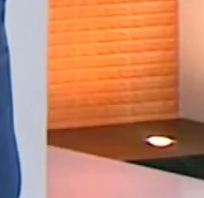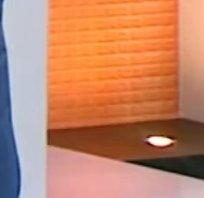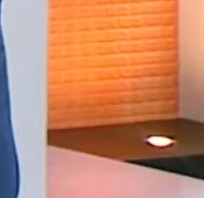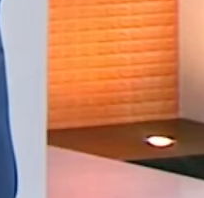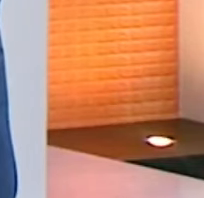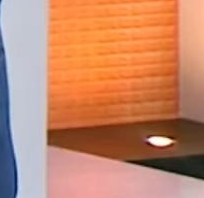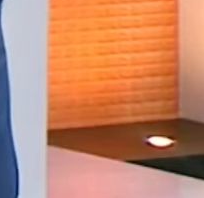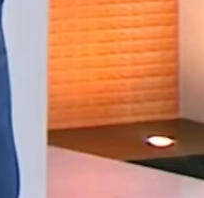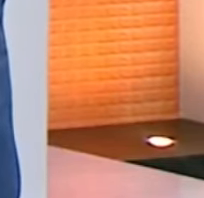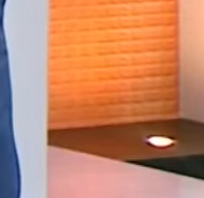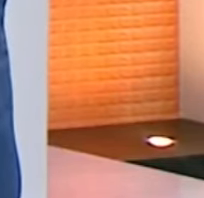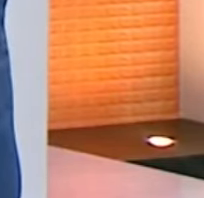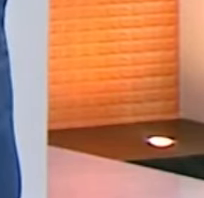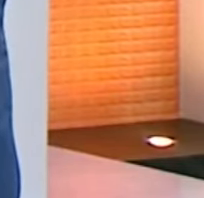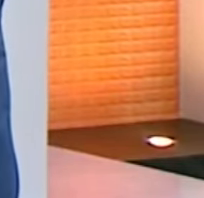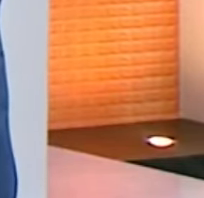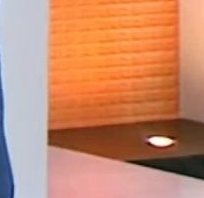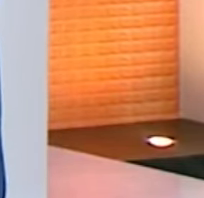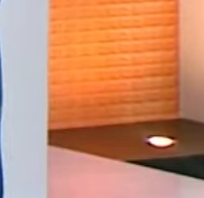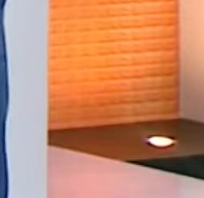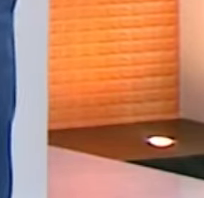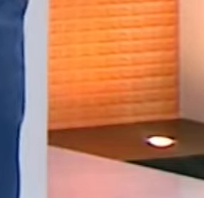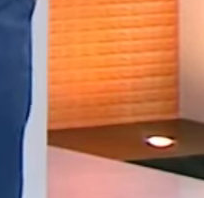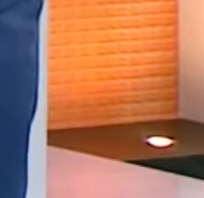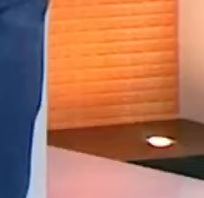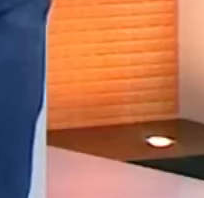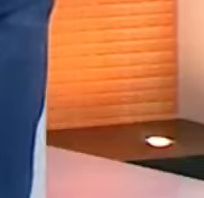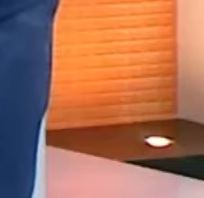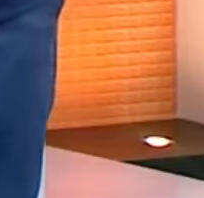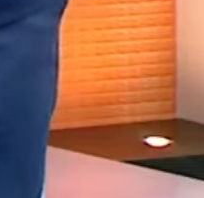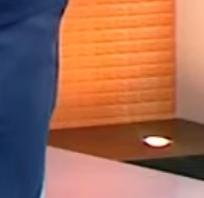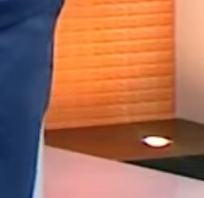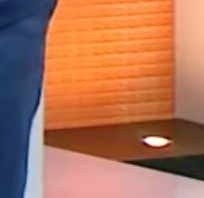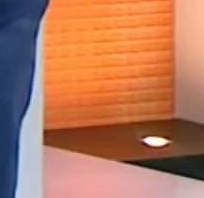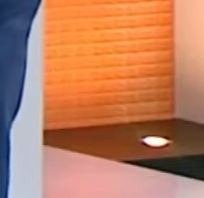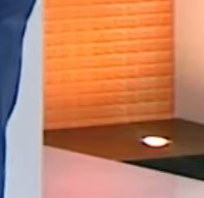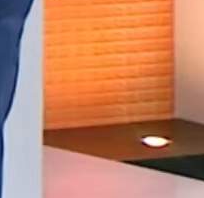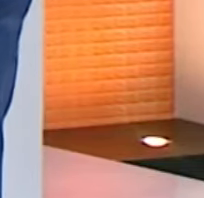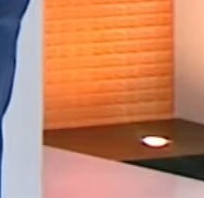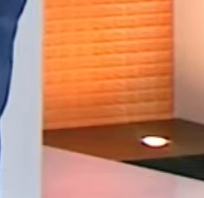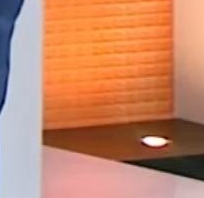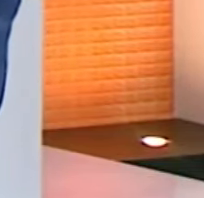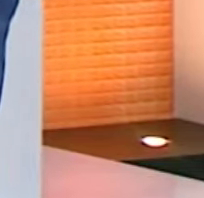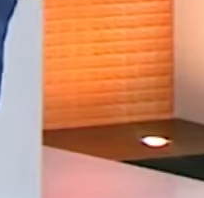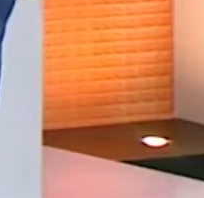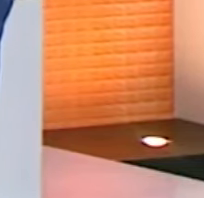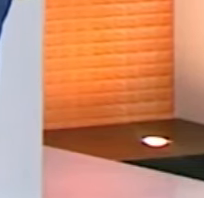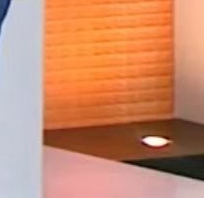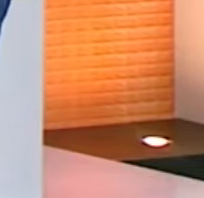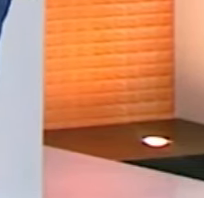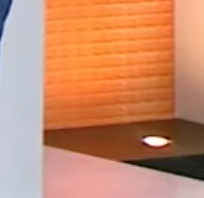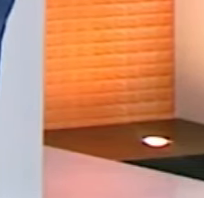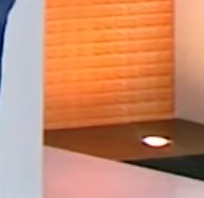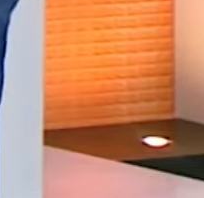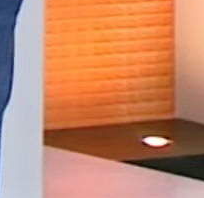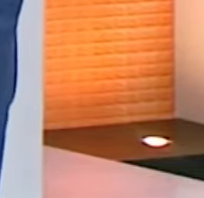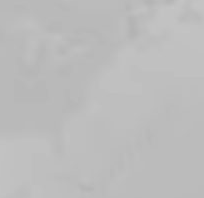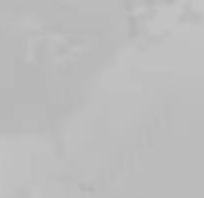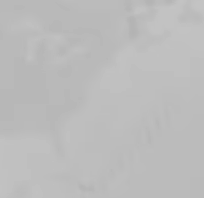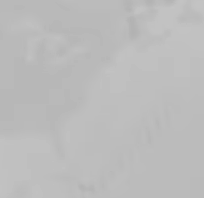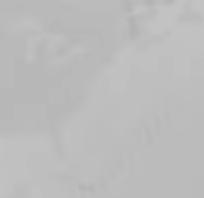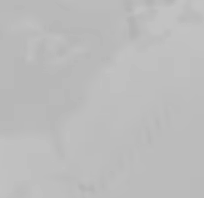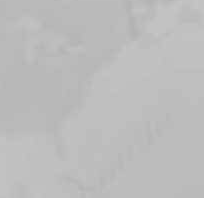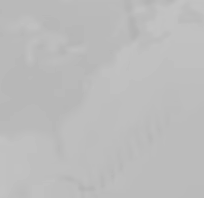abroad, subaybayan nyo kami sa GMA Pinoy TV at sa www.gmanews.tv.